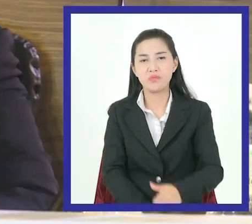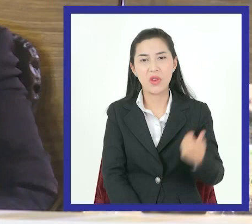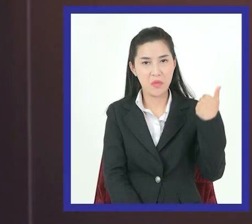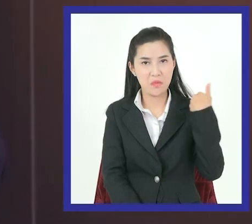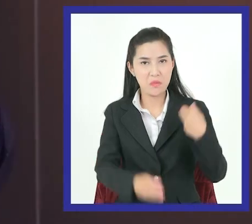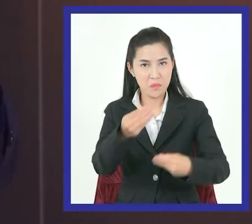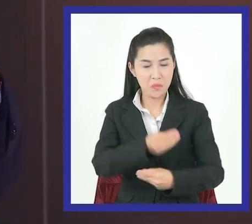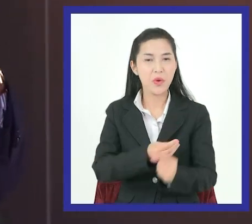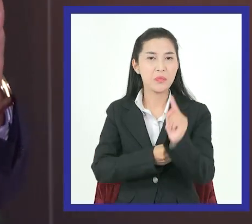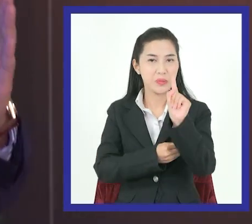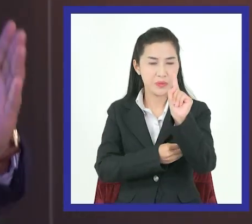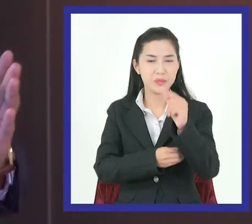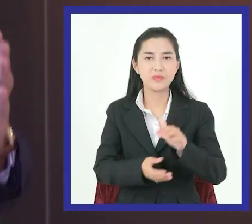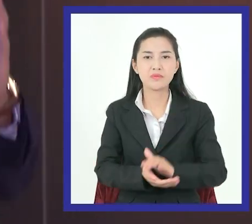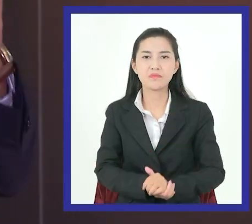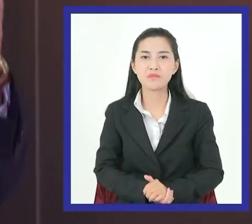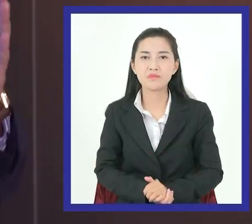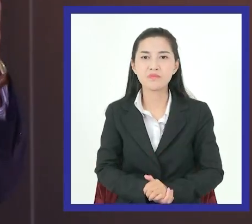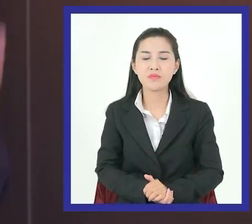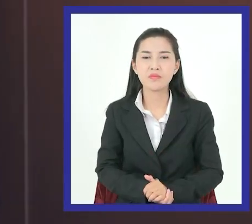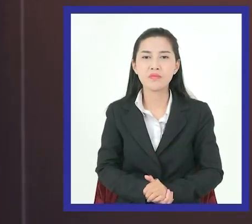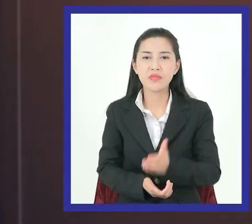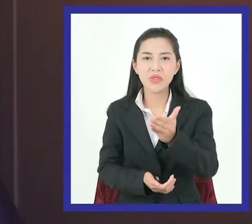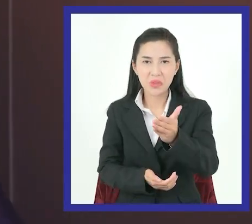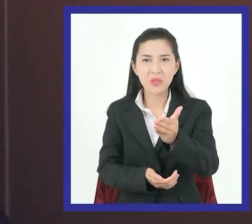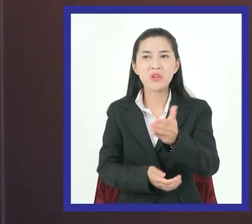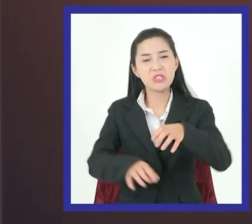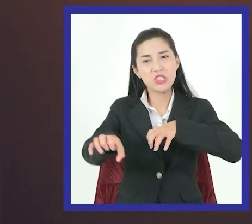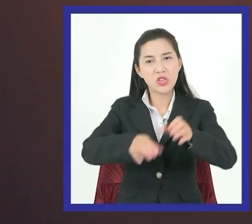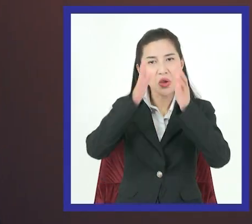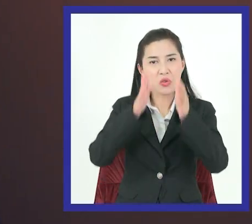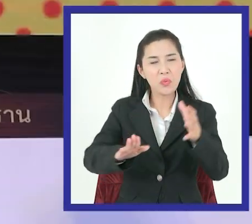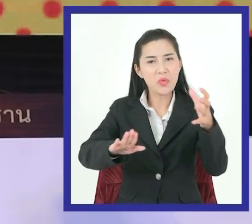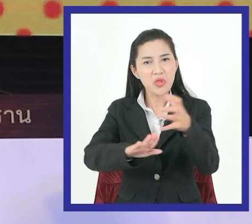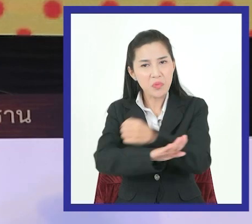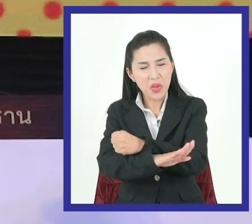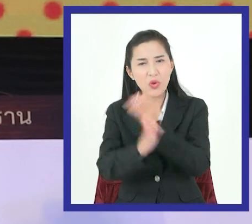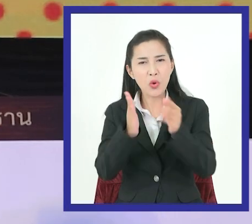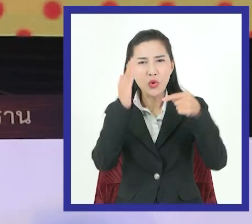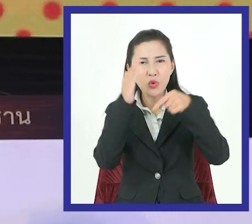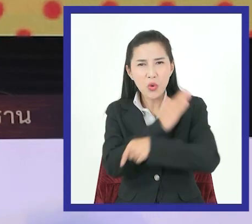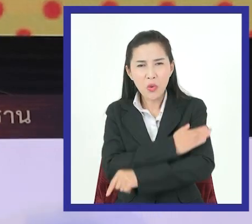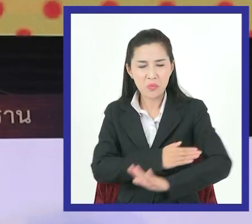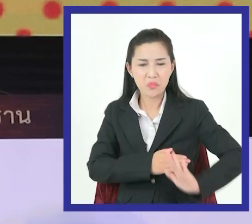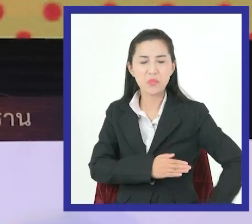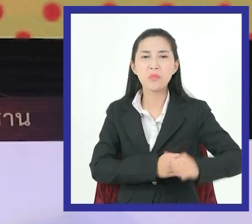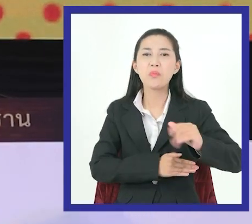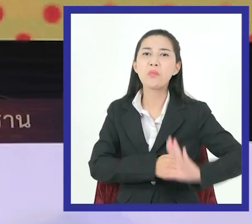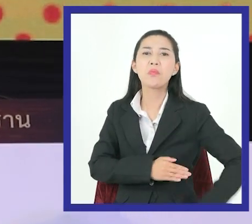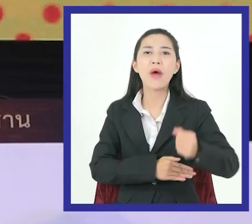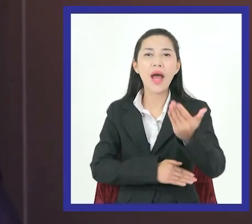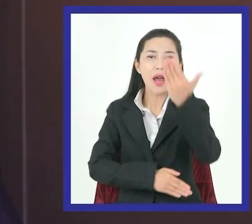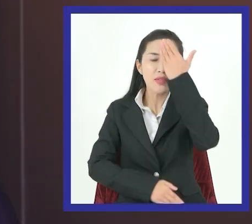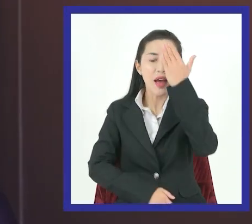ของเ่อการที่จะปราบปรามผู้มีอำนาจไม่ว่าจะเป็นหมาหน้าหมู่บ้านหรือ